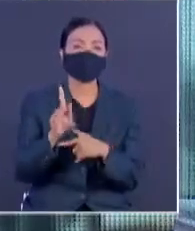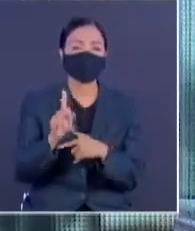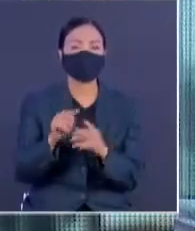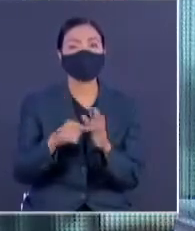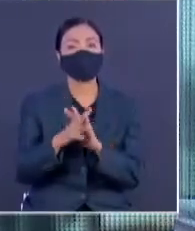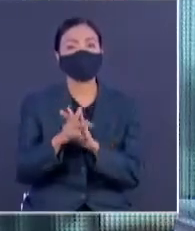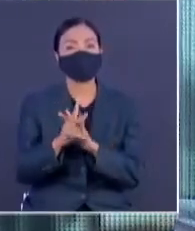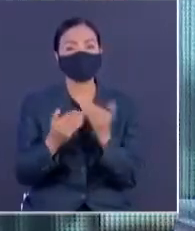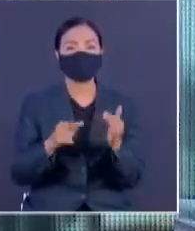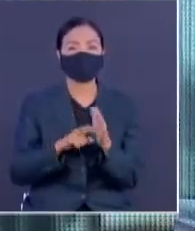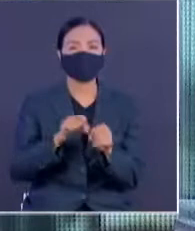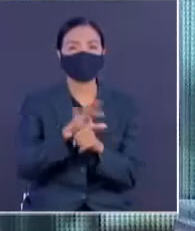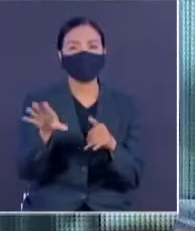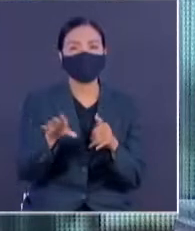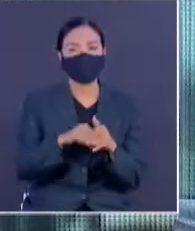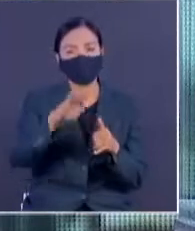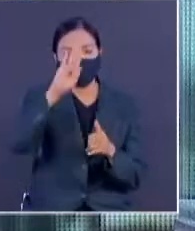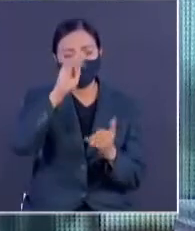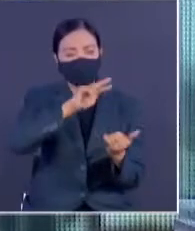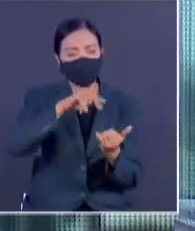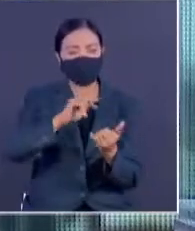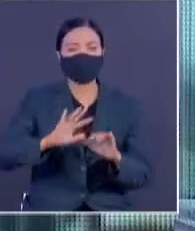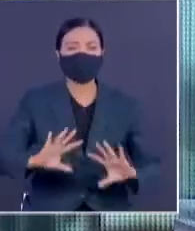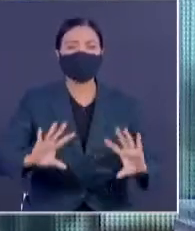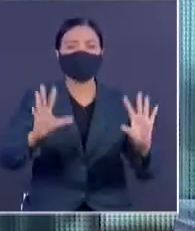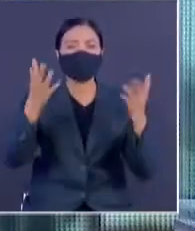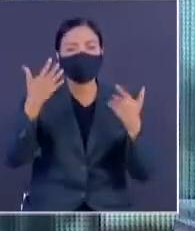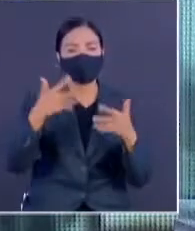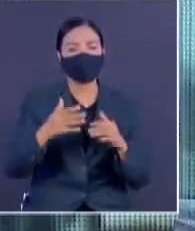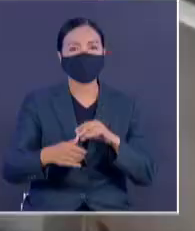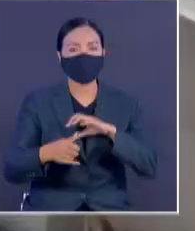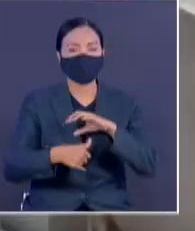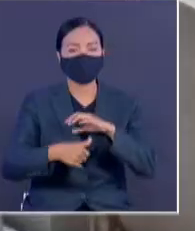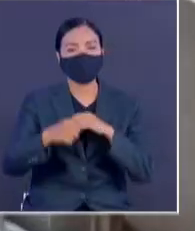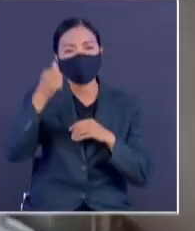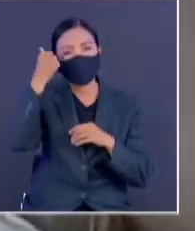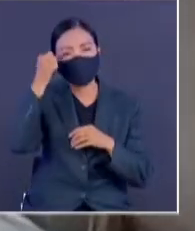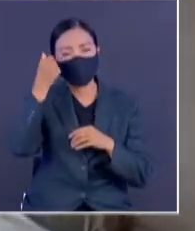ควิดหายแล้วนะคะคุณหมออนุญาตให้กลับบ้านได้แต่ว่ายังต้องกักตัว14วันค่ะ